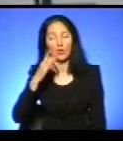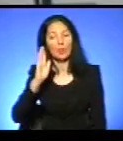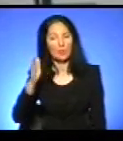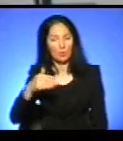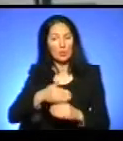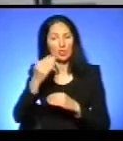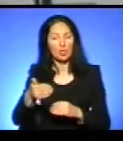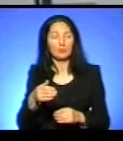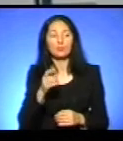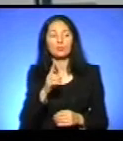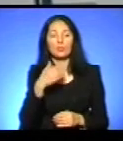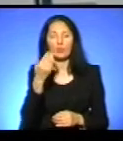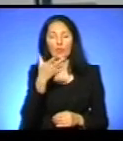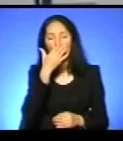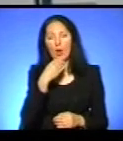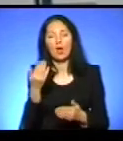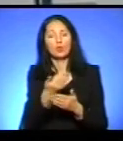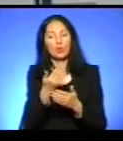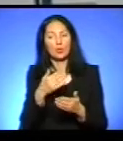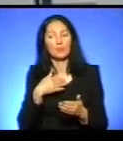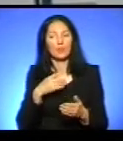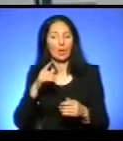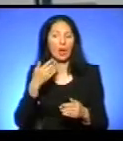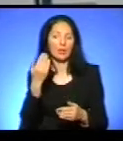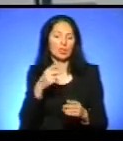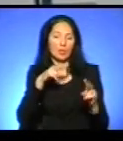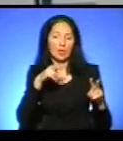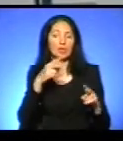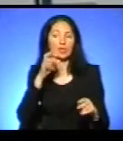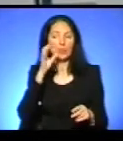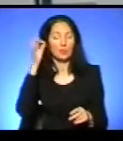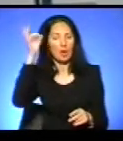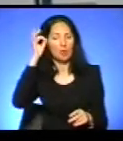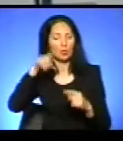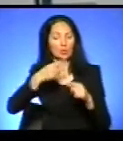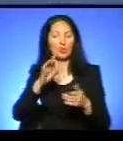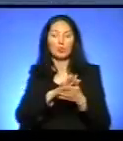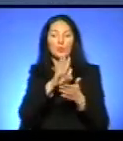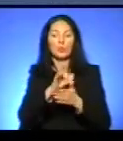ефіру, а нашим глядачам нагадую, що наступний випуск новин о 20:40. Не пропустіть.